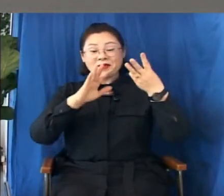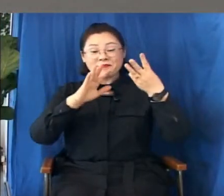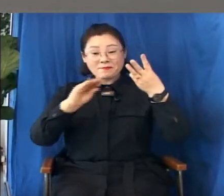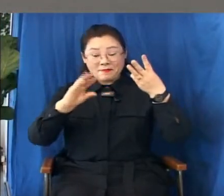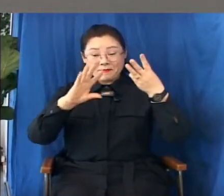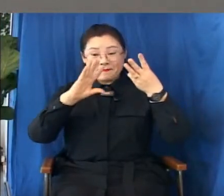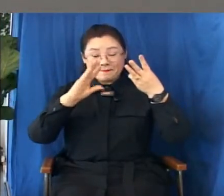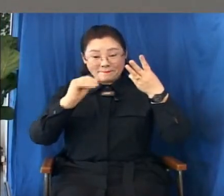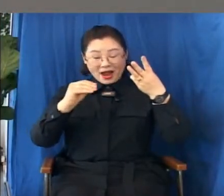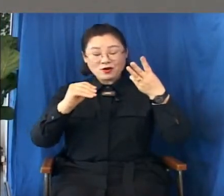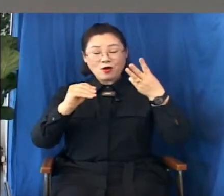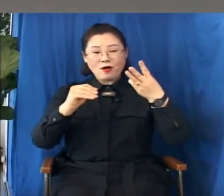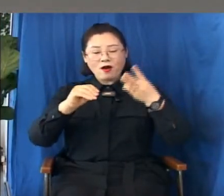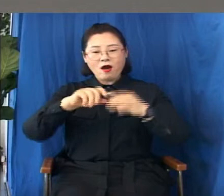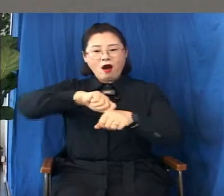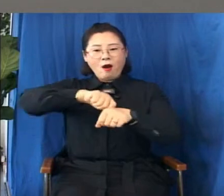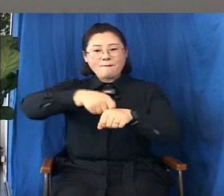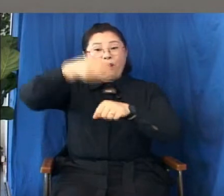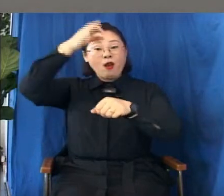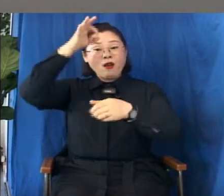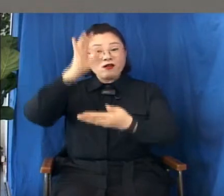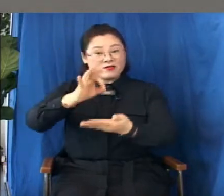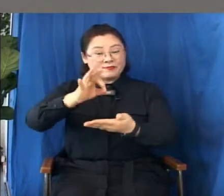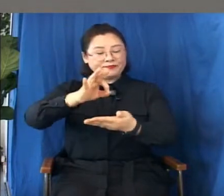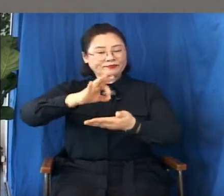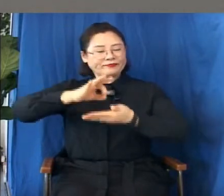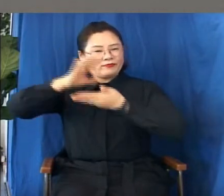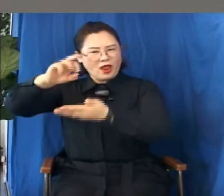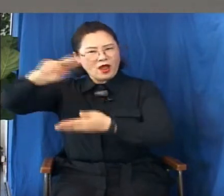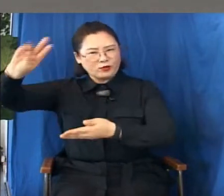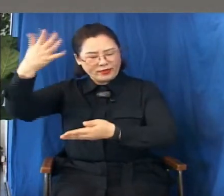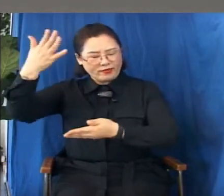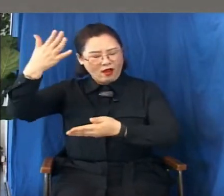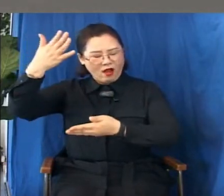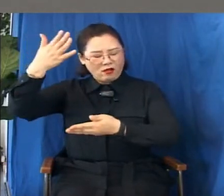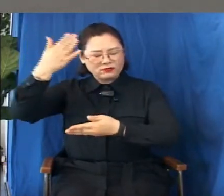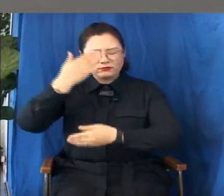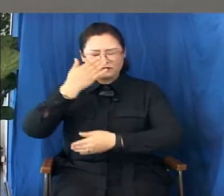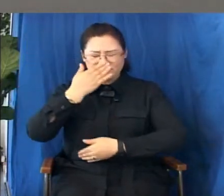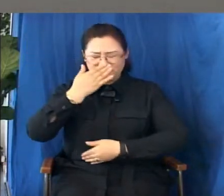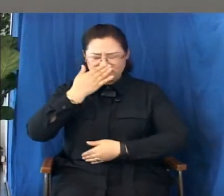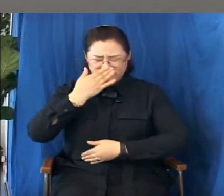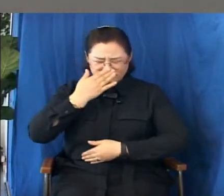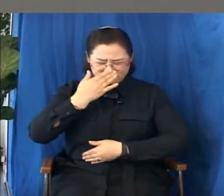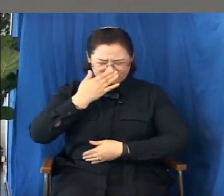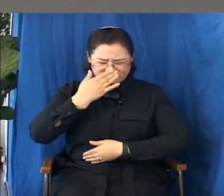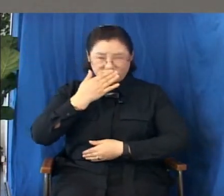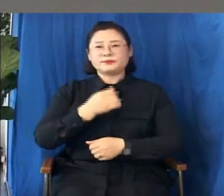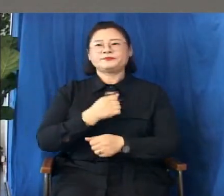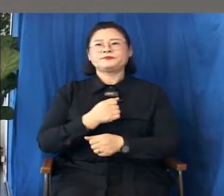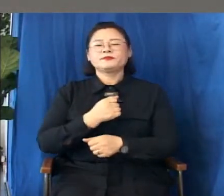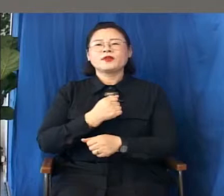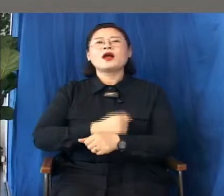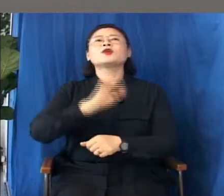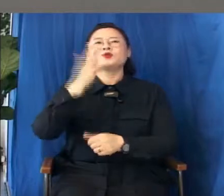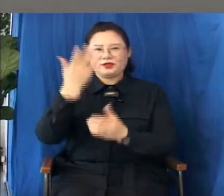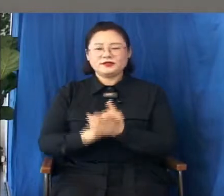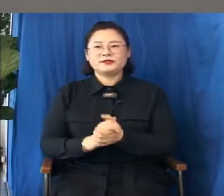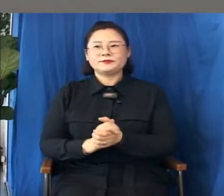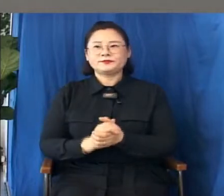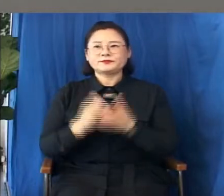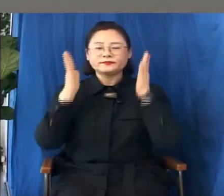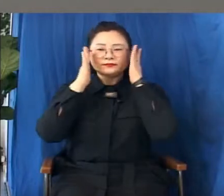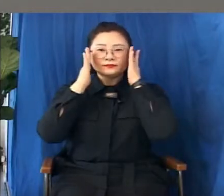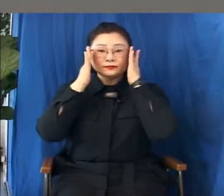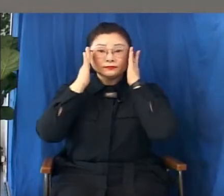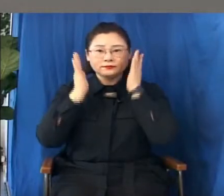그랬더니 기가 죽어가지고 물론 그렇게 해서 말을 들으면 안 되겠지요. 타인들을 위해서 이제 말을